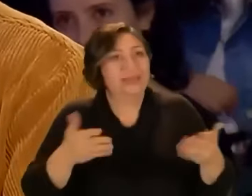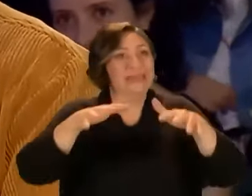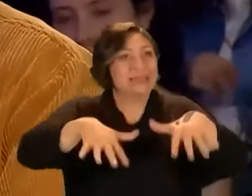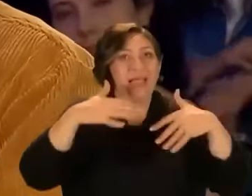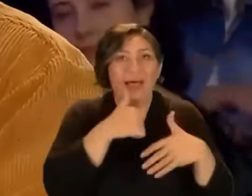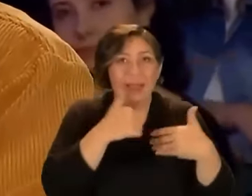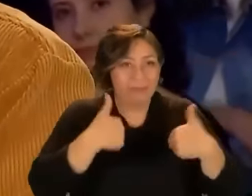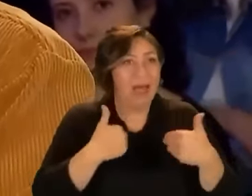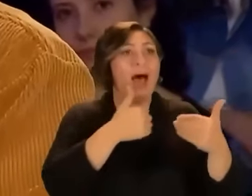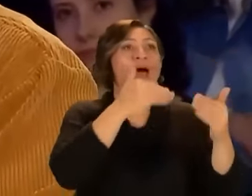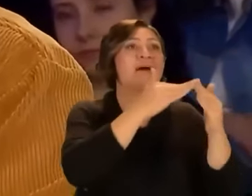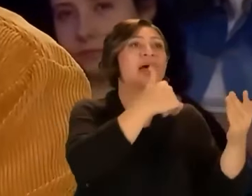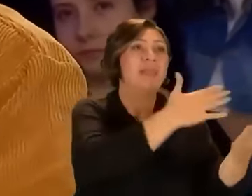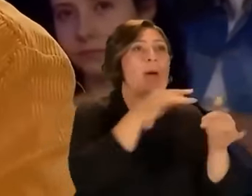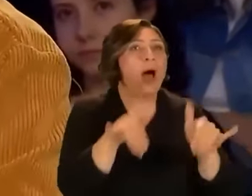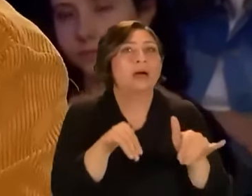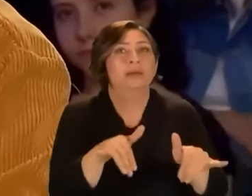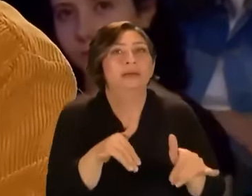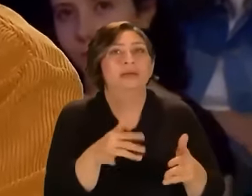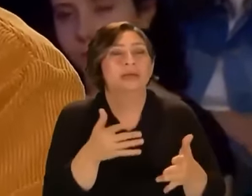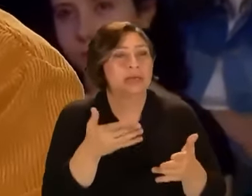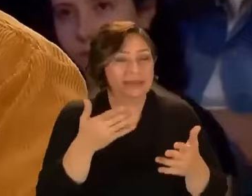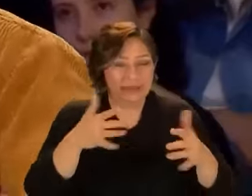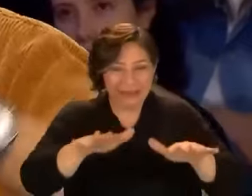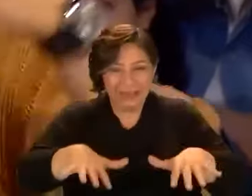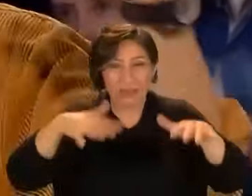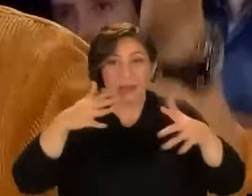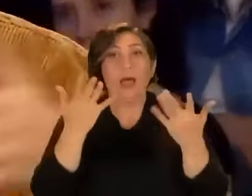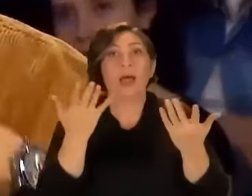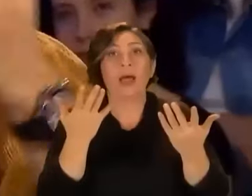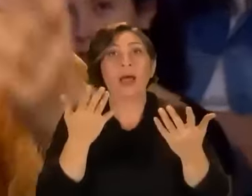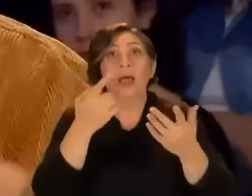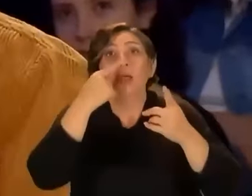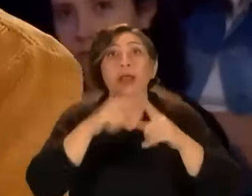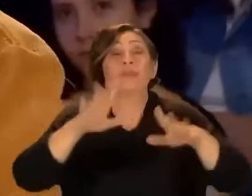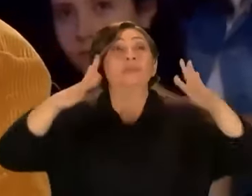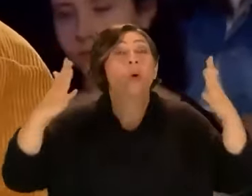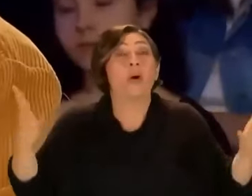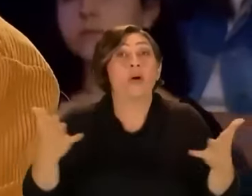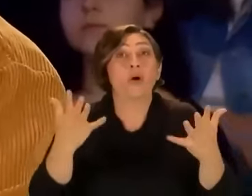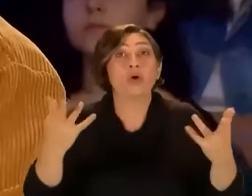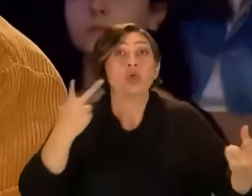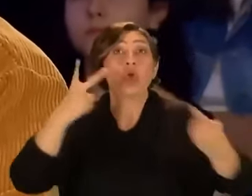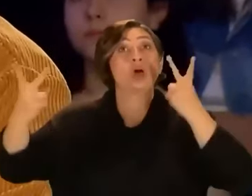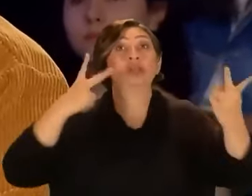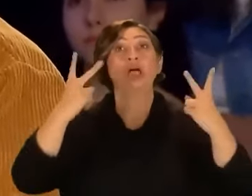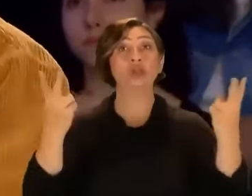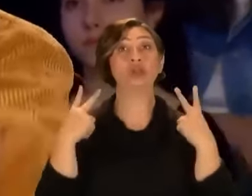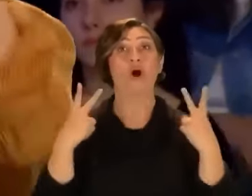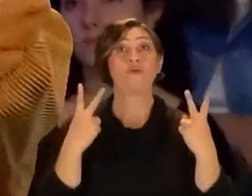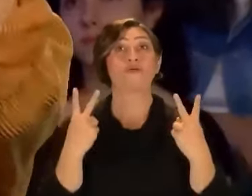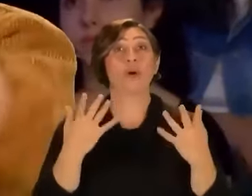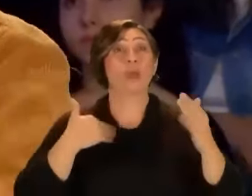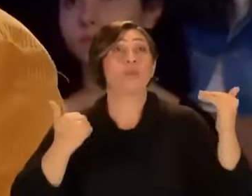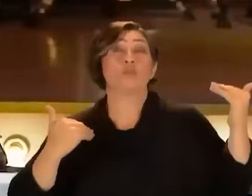sahnedeki adam da evdeki adam da aynı adam yani zaten işte sahnelerimizde öyle aman aman inanılmaz işte görsel şovlar ve işte beni